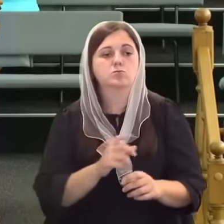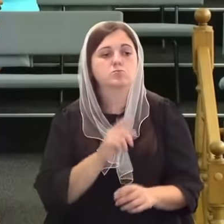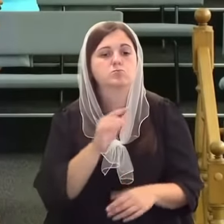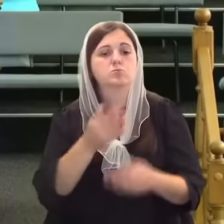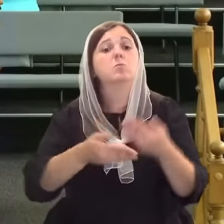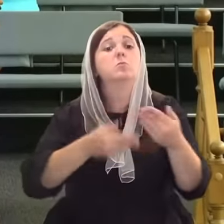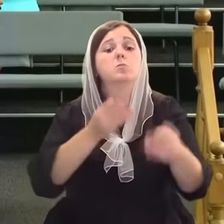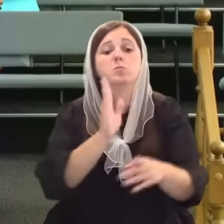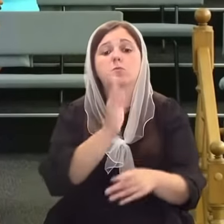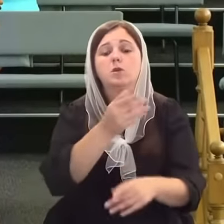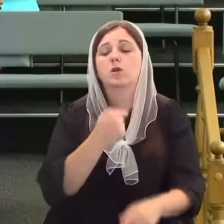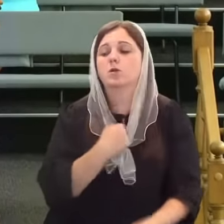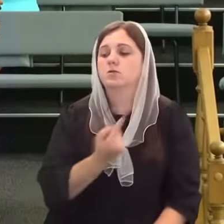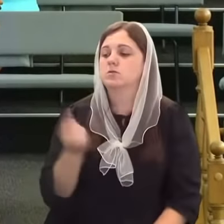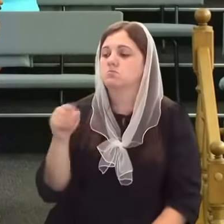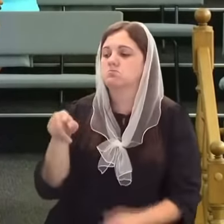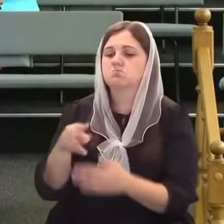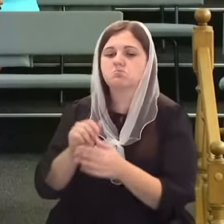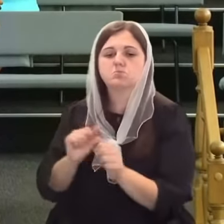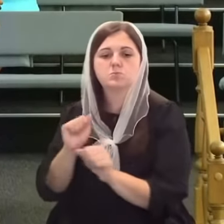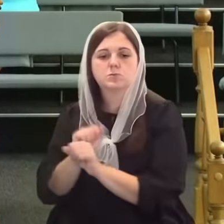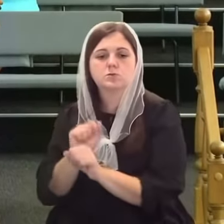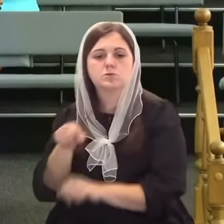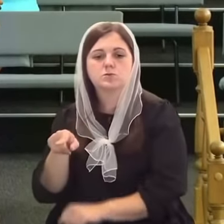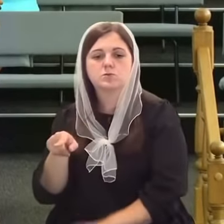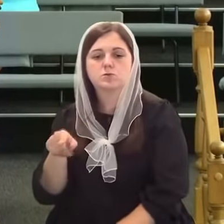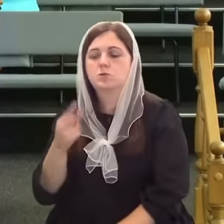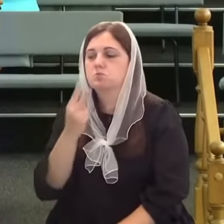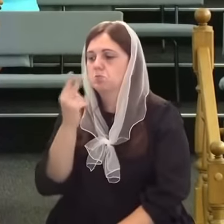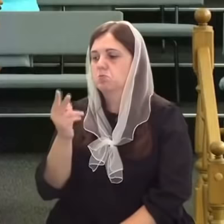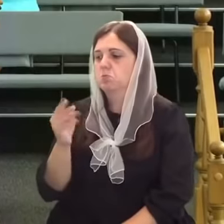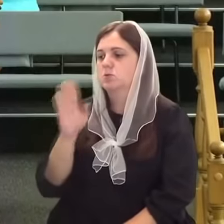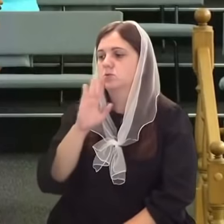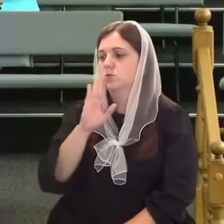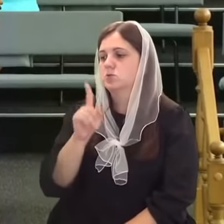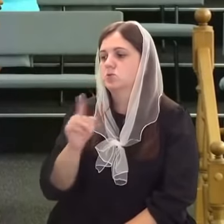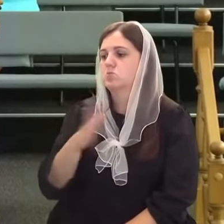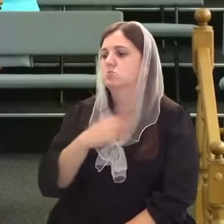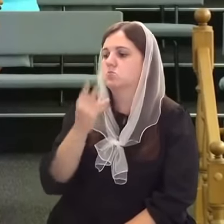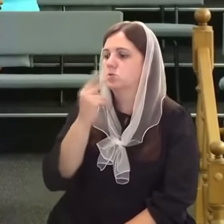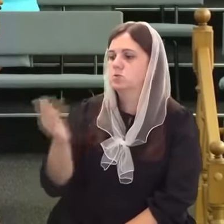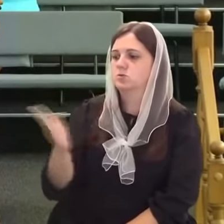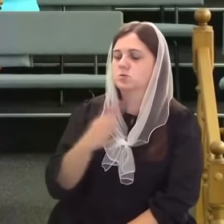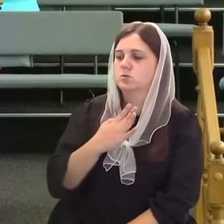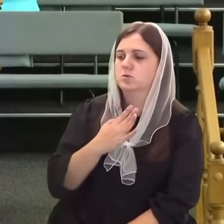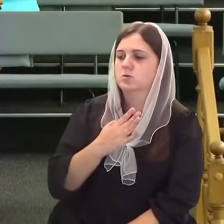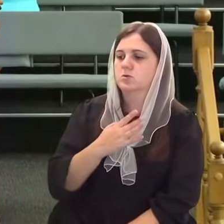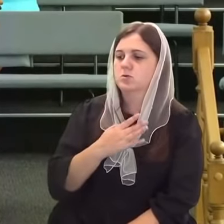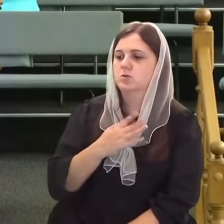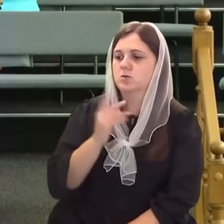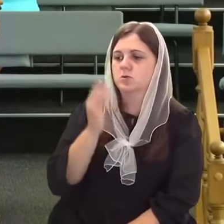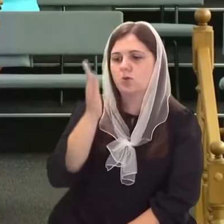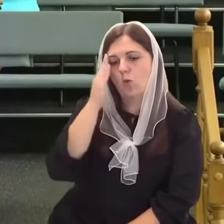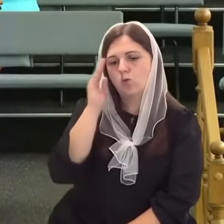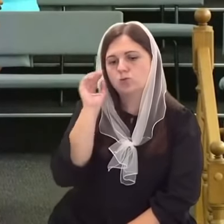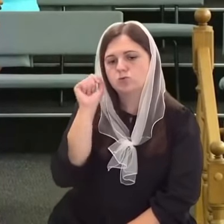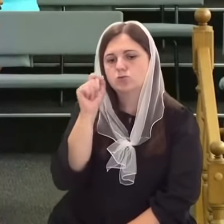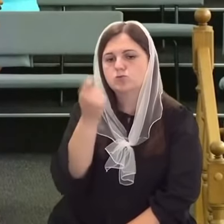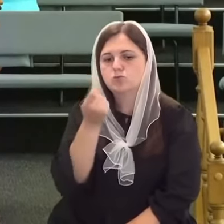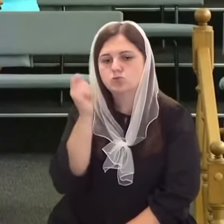коридору. А я остался в этом отделе. Я увидел женщину, которая увидела меня и немножко опустила голову